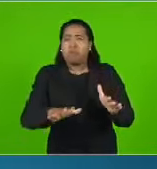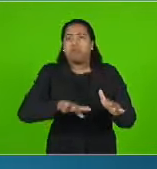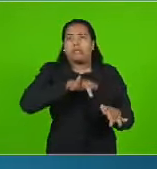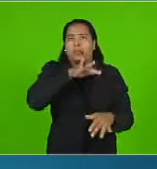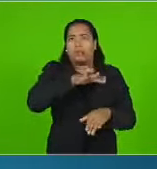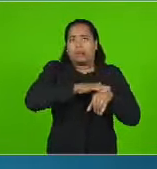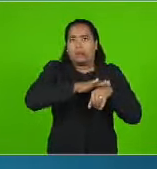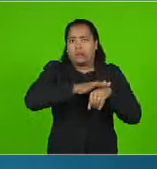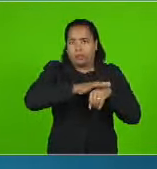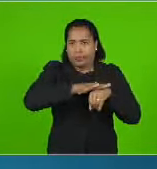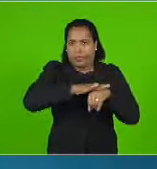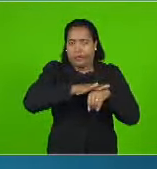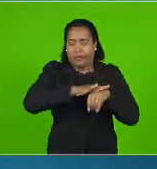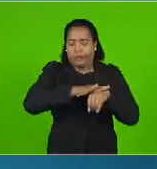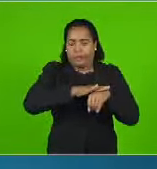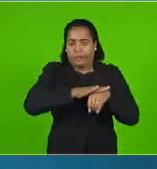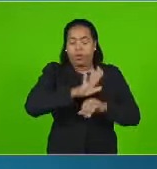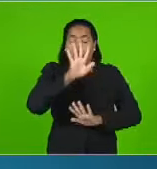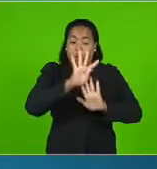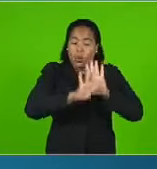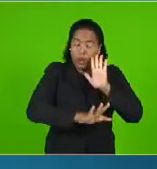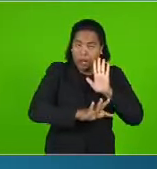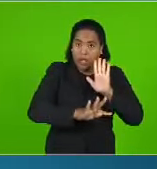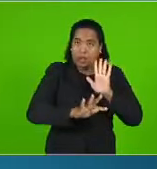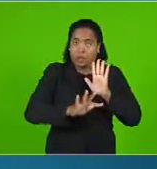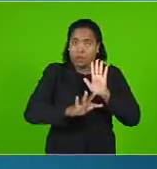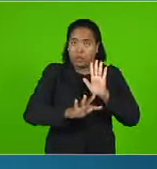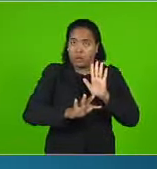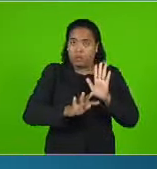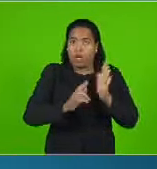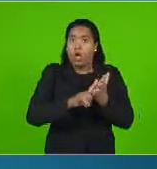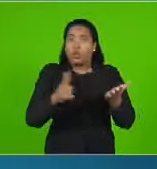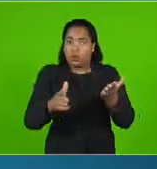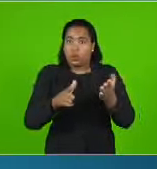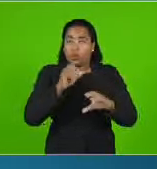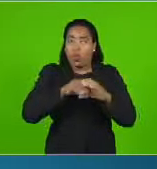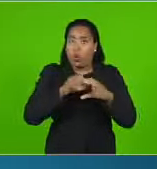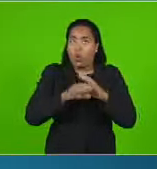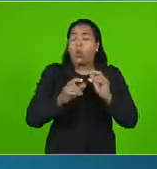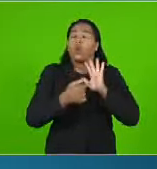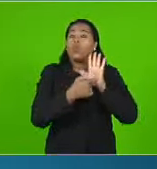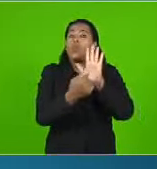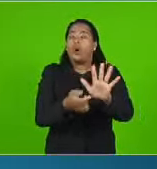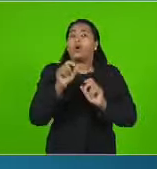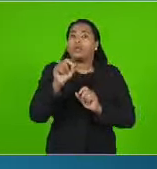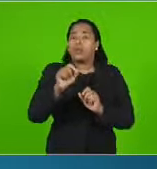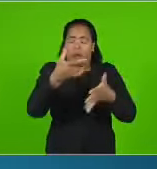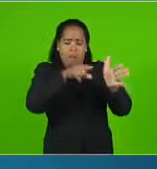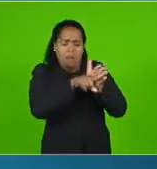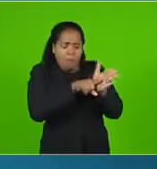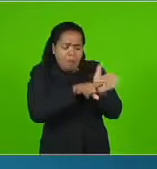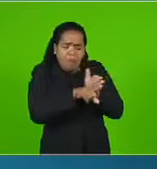Жак Кусто писал, что 40% живых существ в мировом океане вымерло за последние 50 лет.